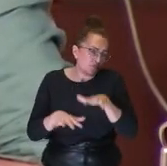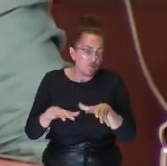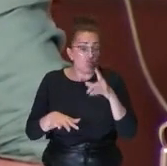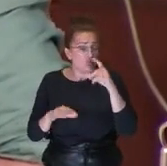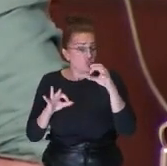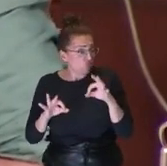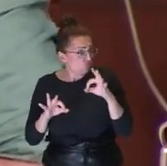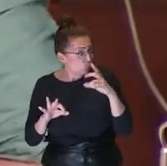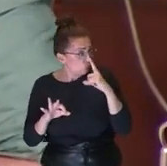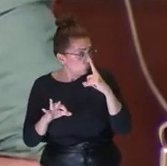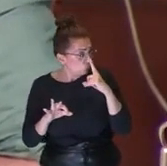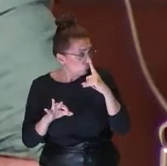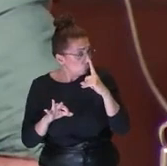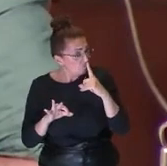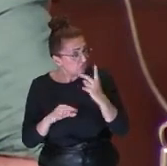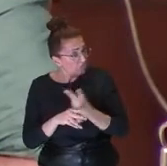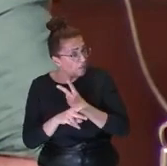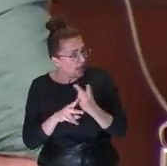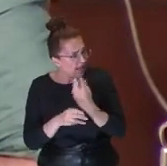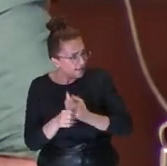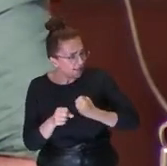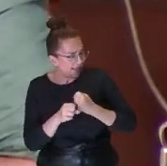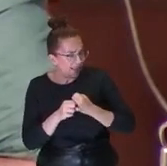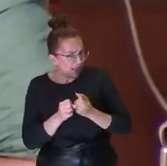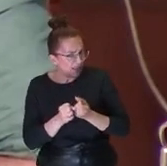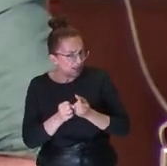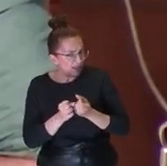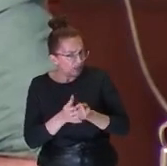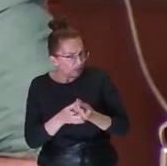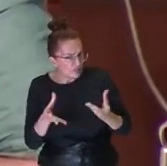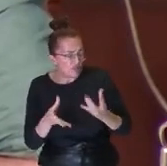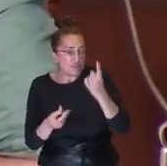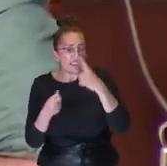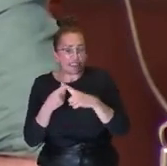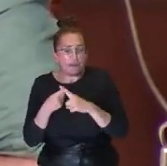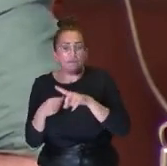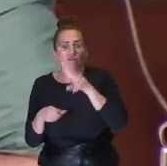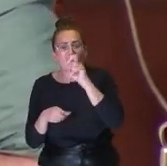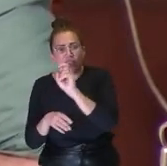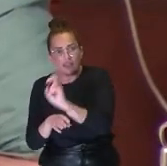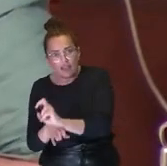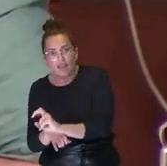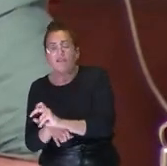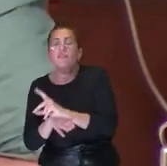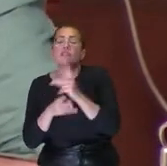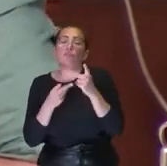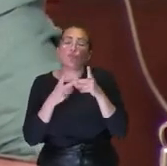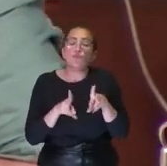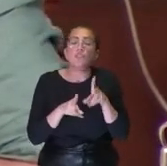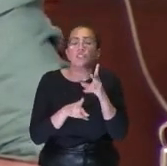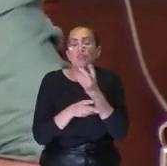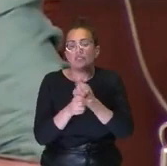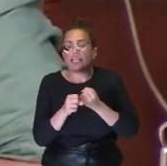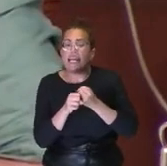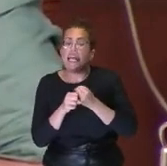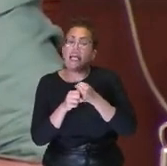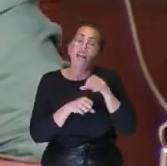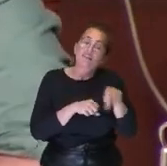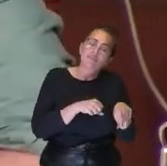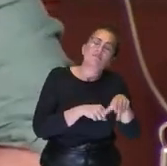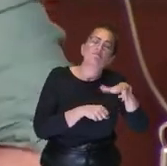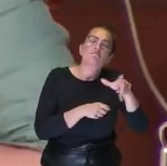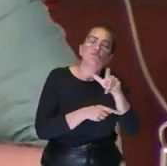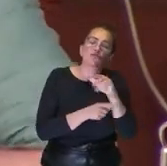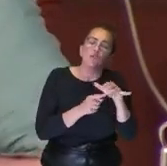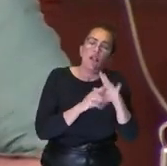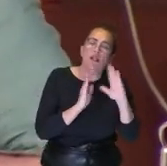prendre de l'ampleur, qui est utilisée aussi pour les équipements publics, la préservation des espaces verts, etc. Mais là, on va se concentrer sur le logement social.